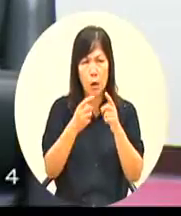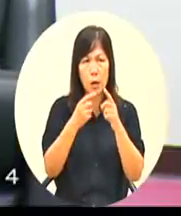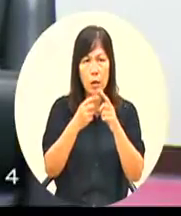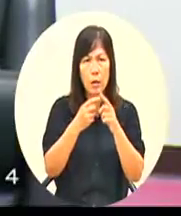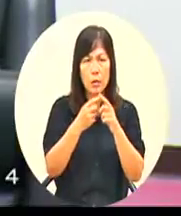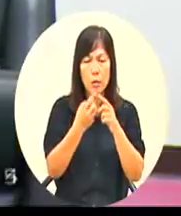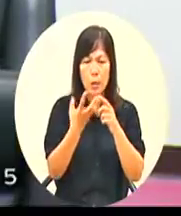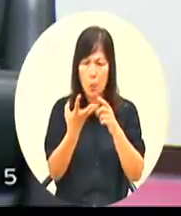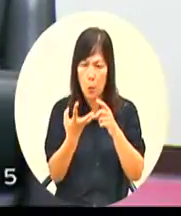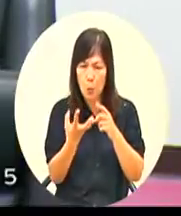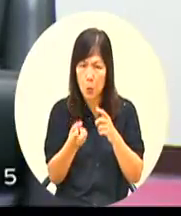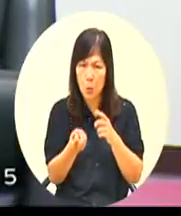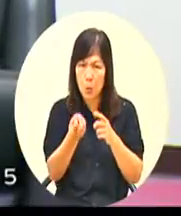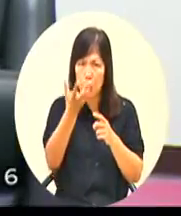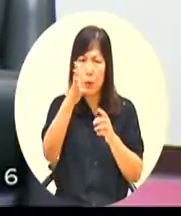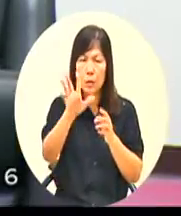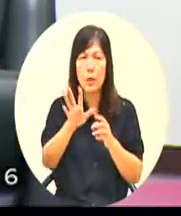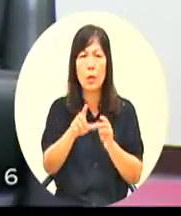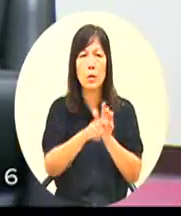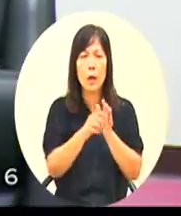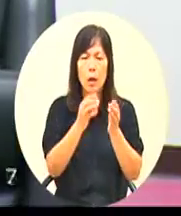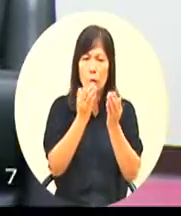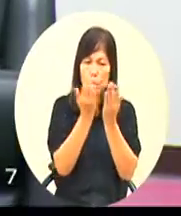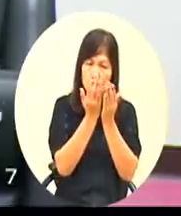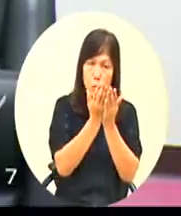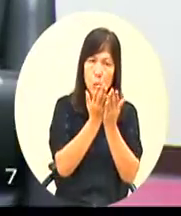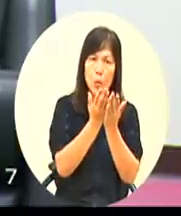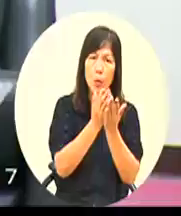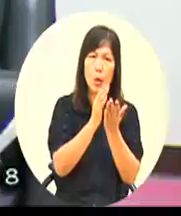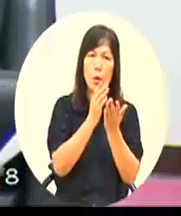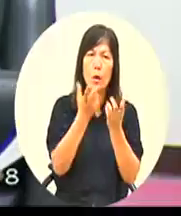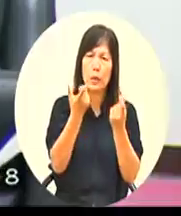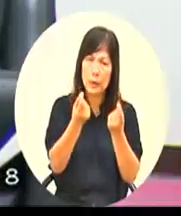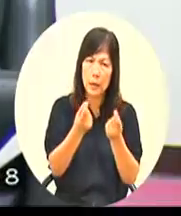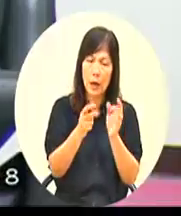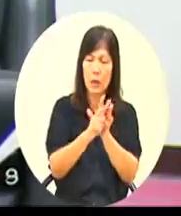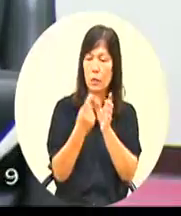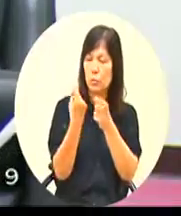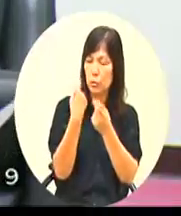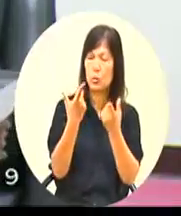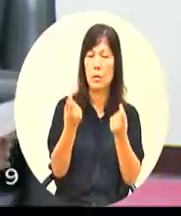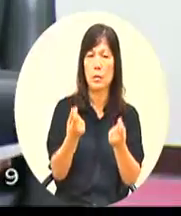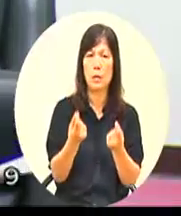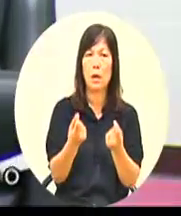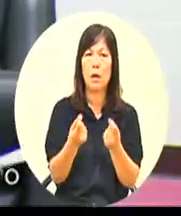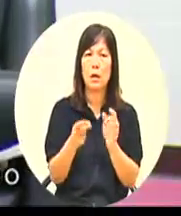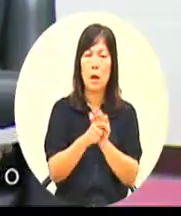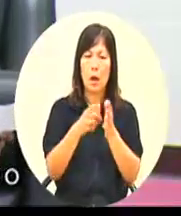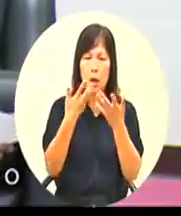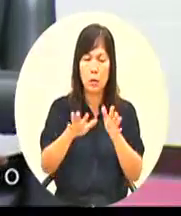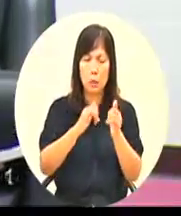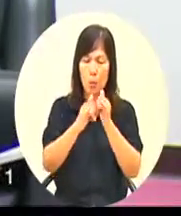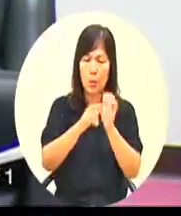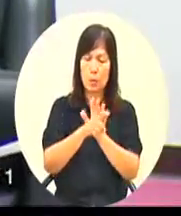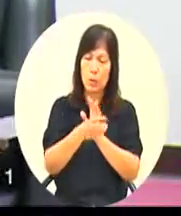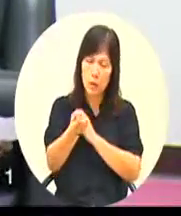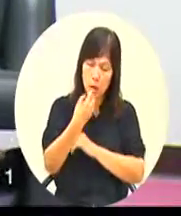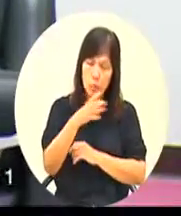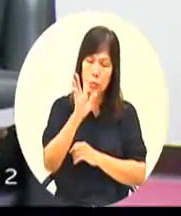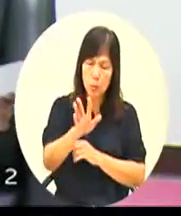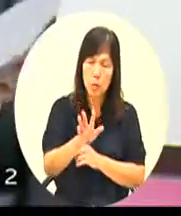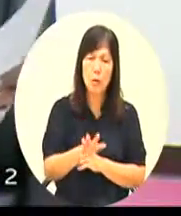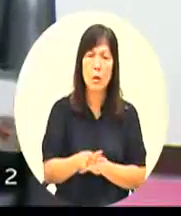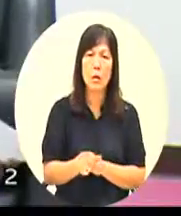的增加，但是我们的这个藏书册都一样，今年跟去年都一样。那很多民众在跟本席反映啊，